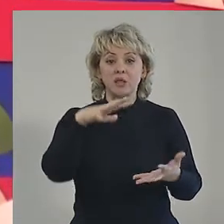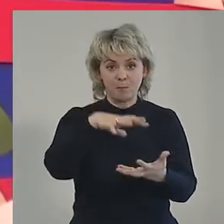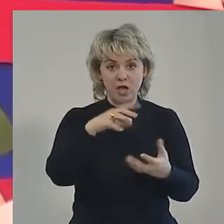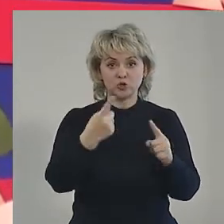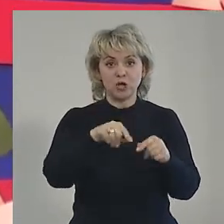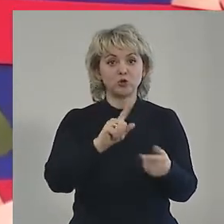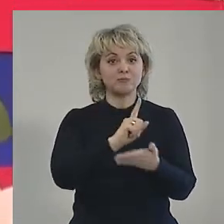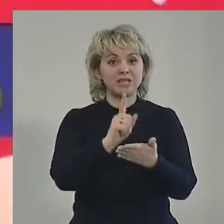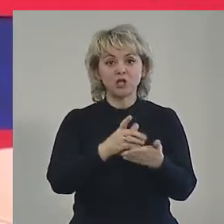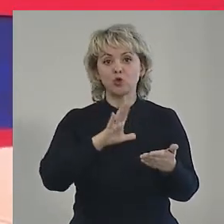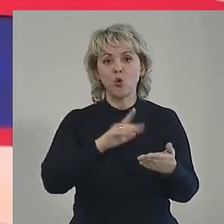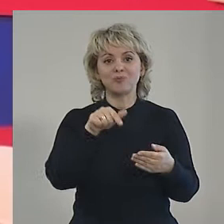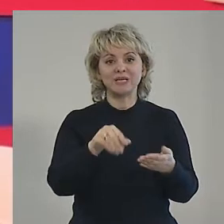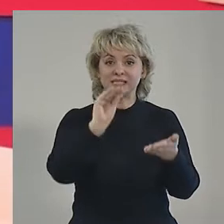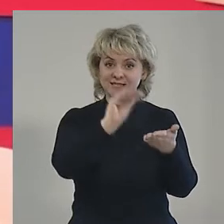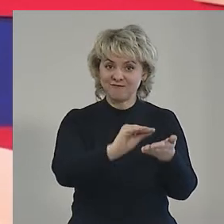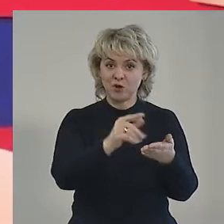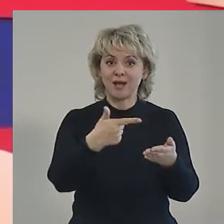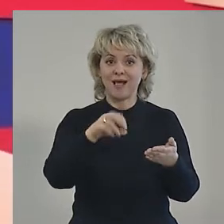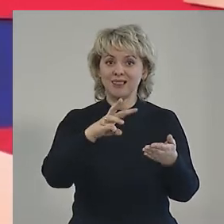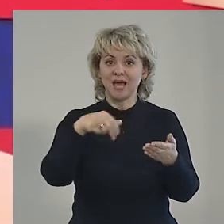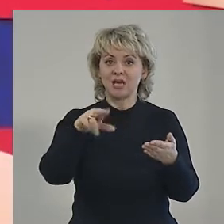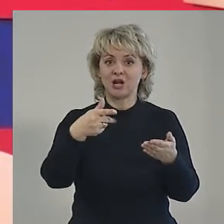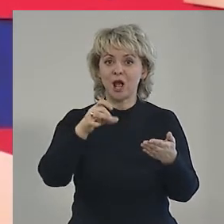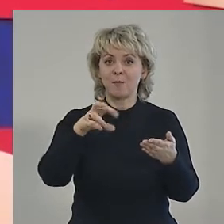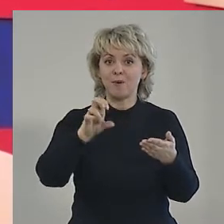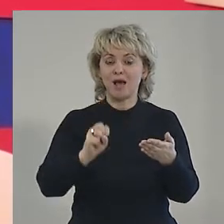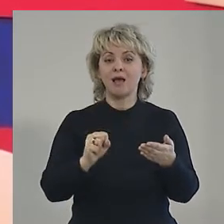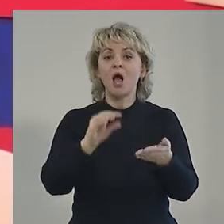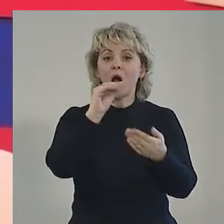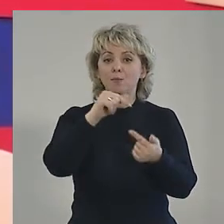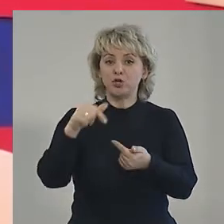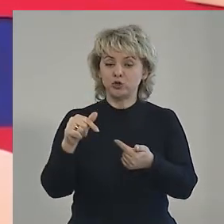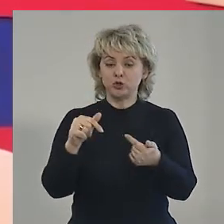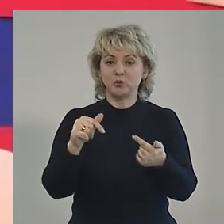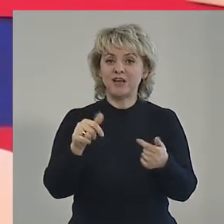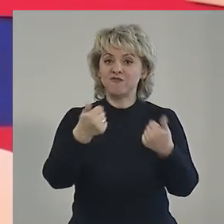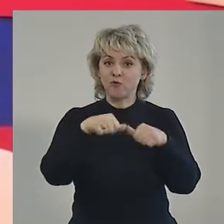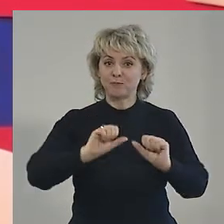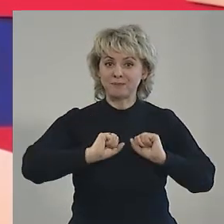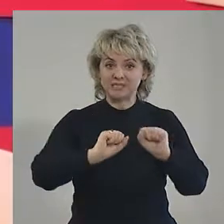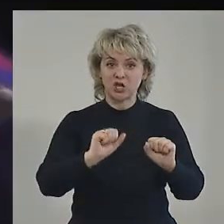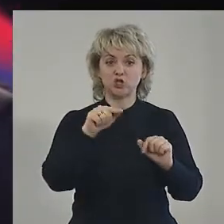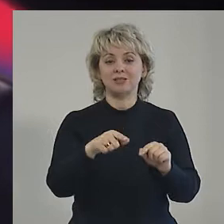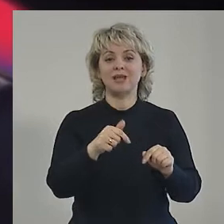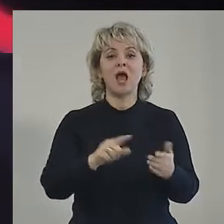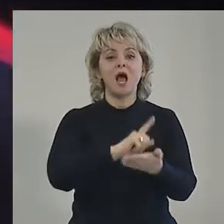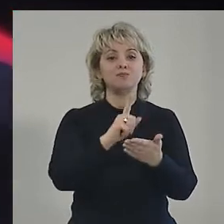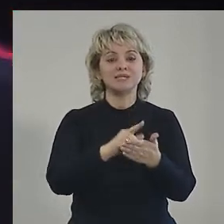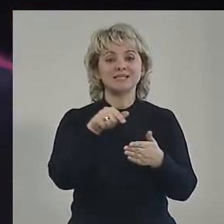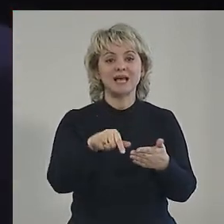на котором должна быть обязательно символика, голограмма с определенными формами защиты и